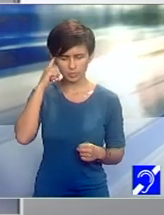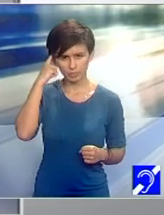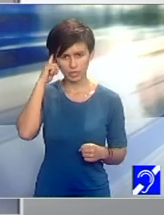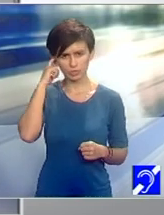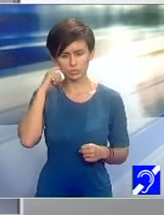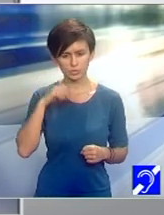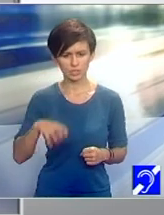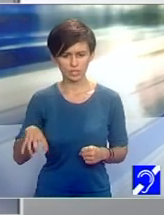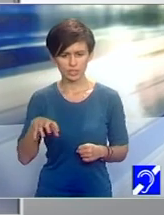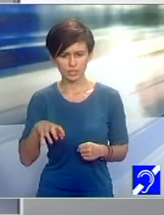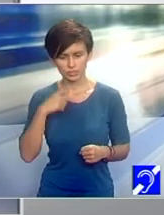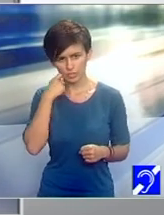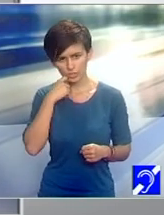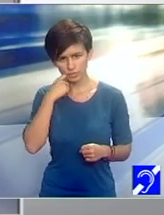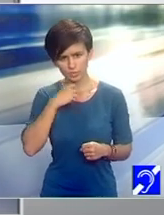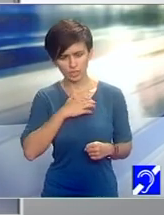că avem această